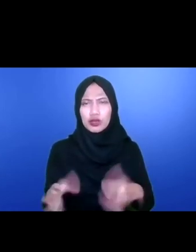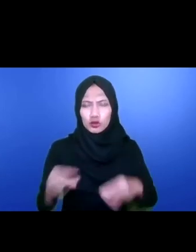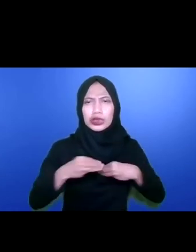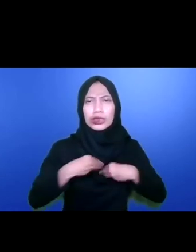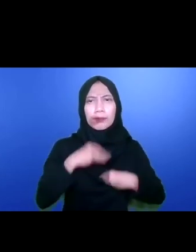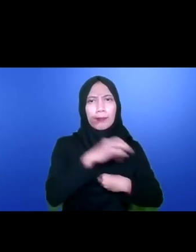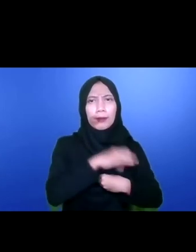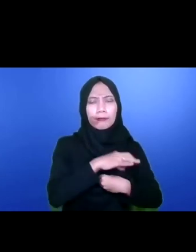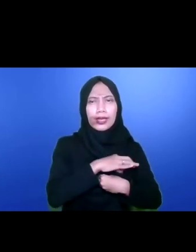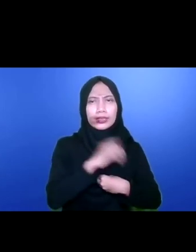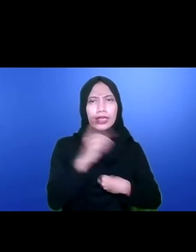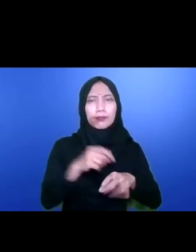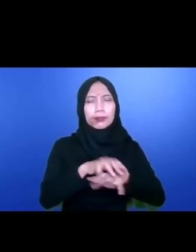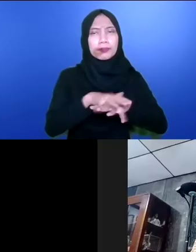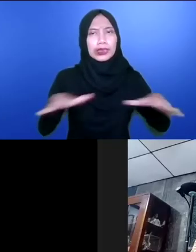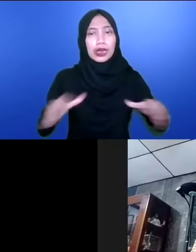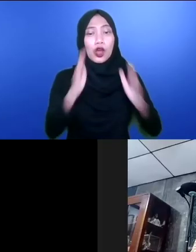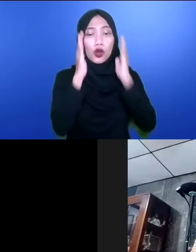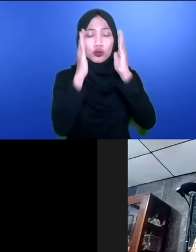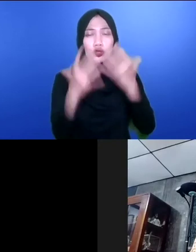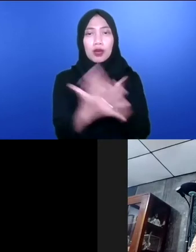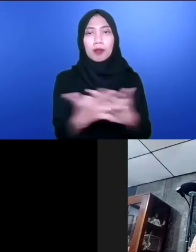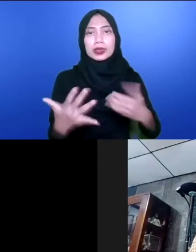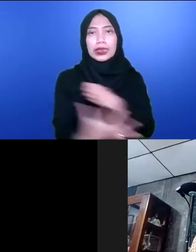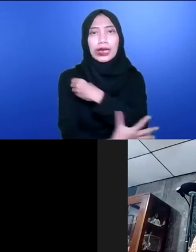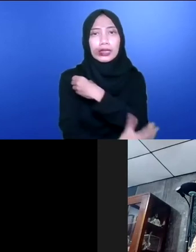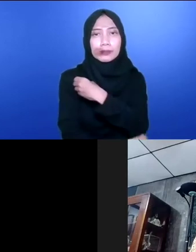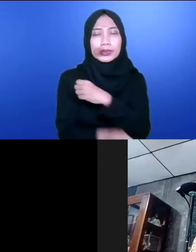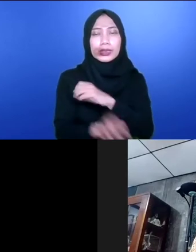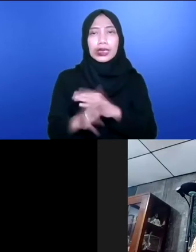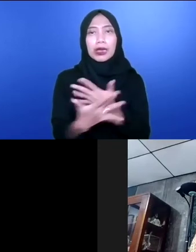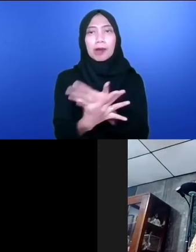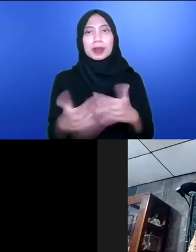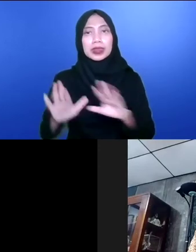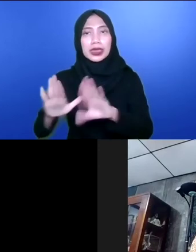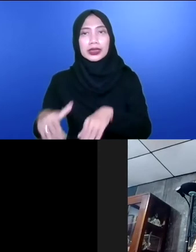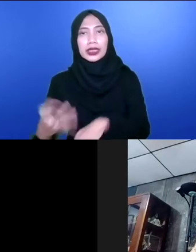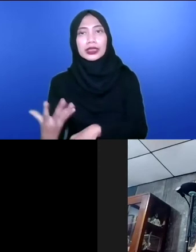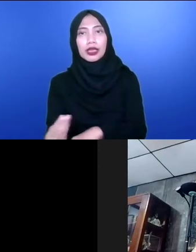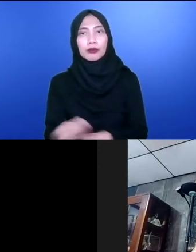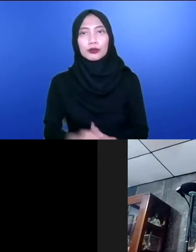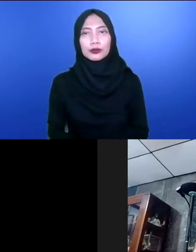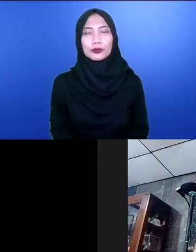terutama untuk mereka yang berpendapatan rendah maupun masyarakat pedesaan. Mungkin Pak Ricky bisa